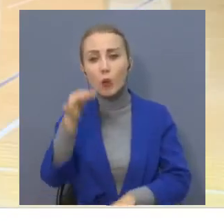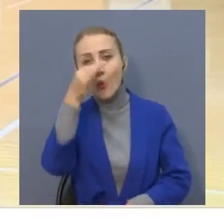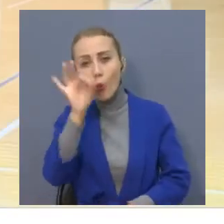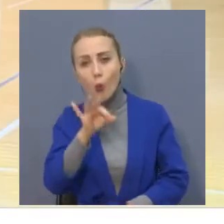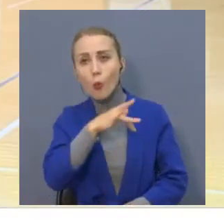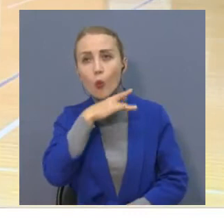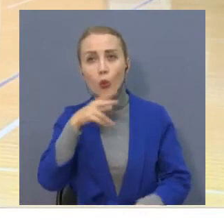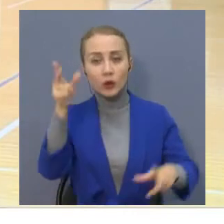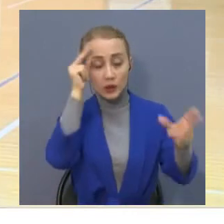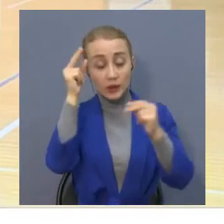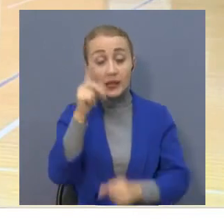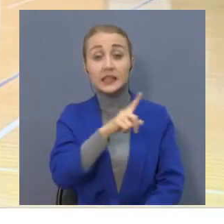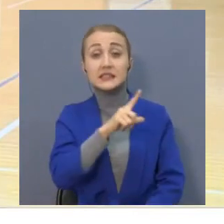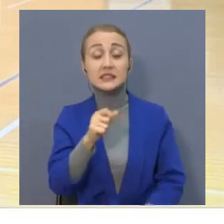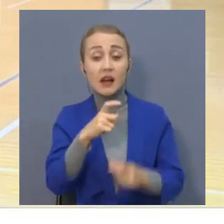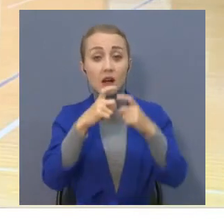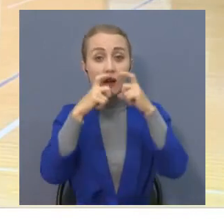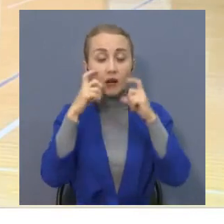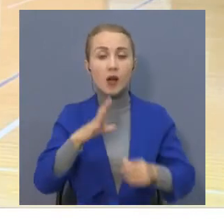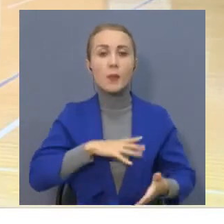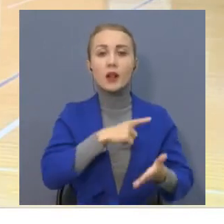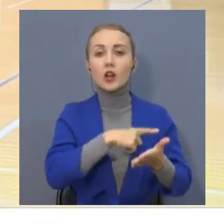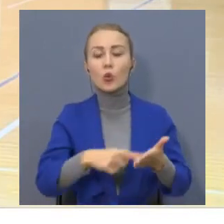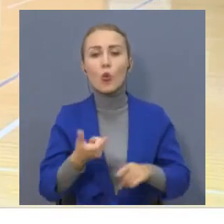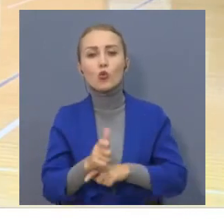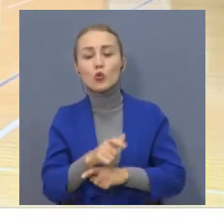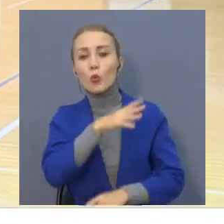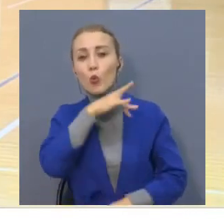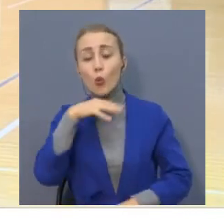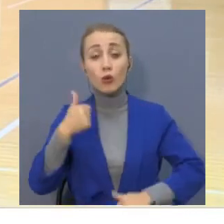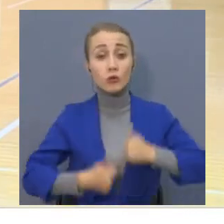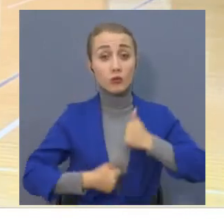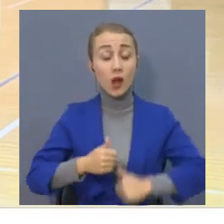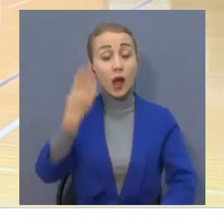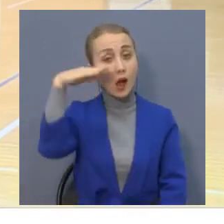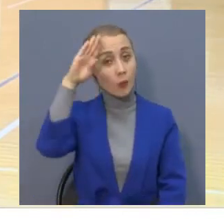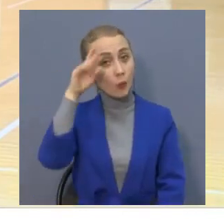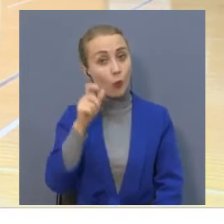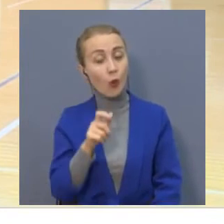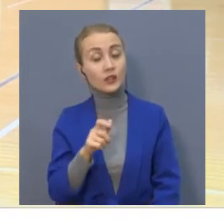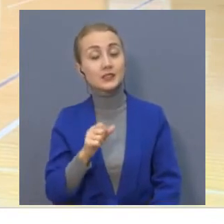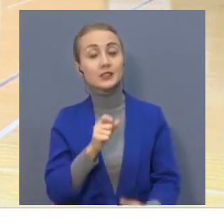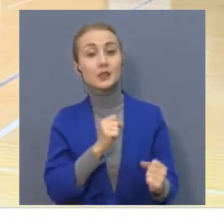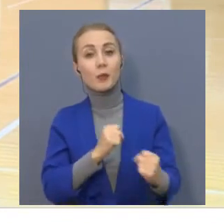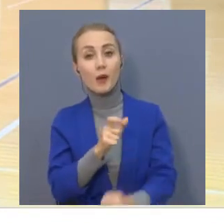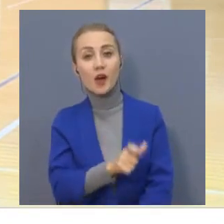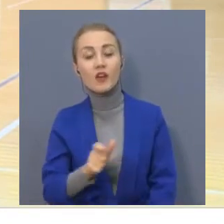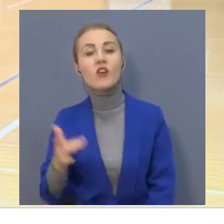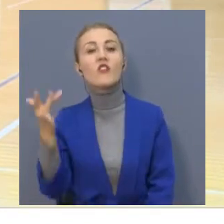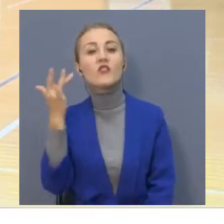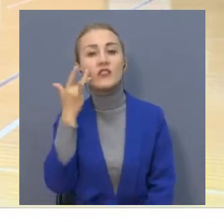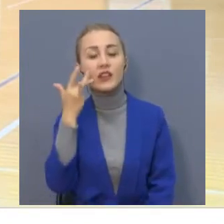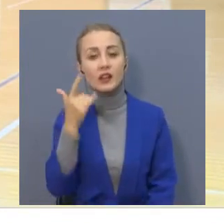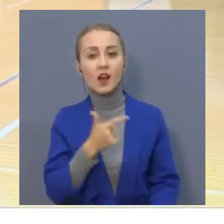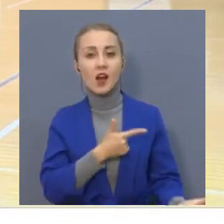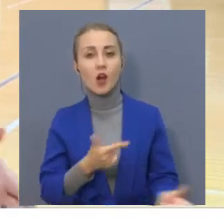бері өздерінің физикалық дайындықтарын одан әрі жетілдіре түсуде. Олар таңертең тұрып бірнеше шақырым кросс жүгіреді. Түстен кейін 2-3 сағат